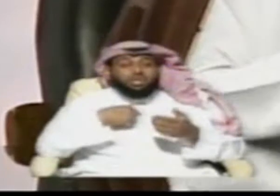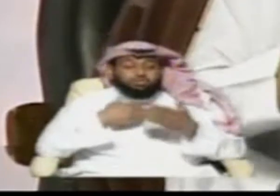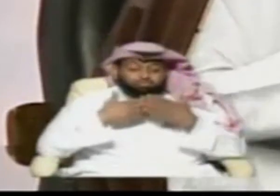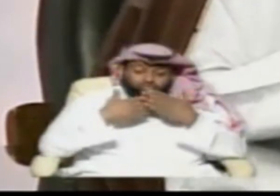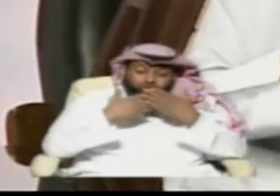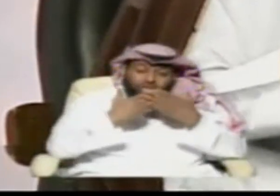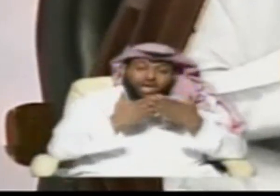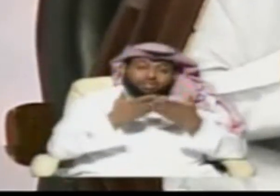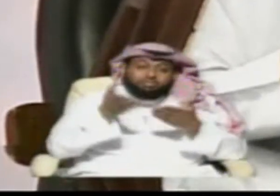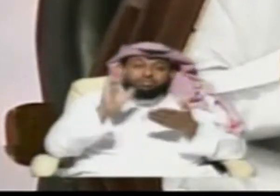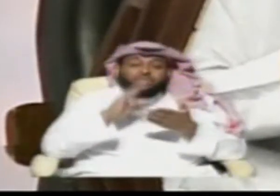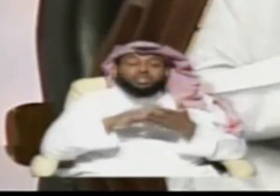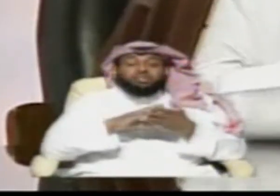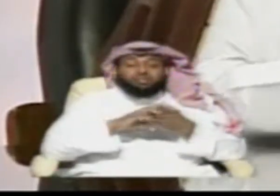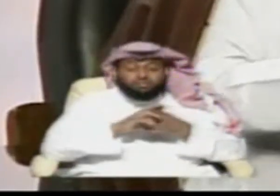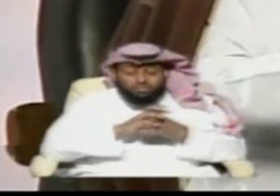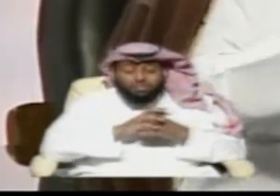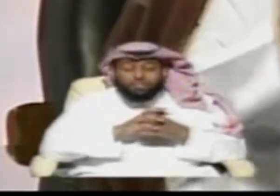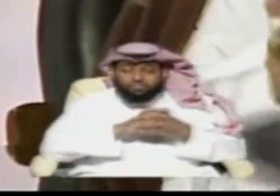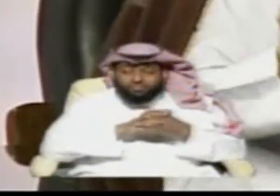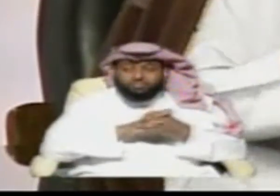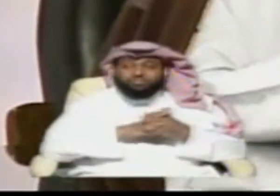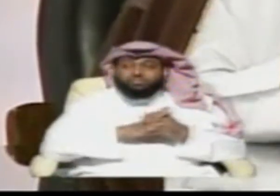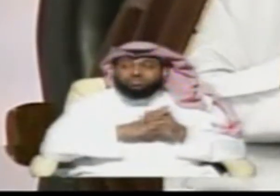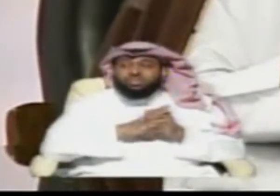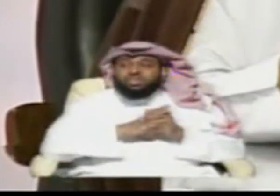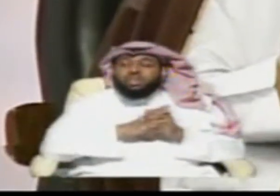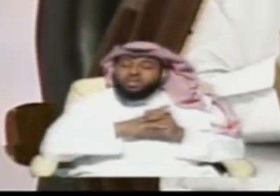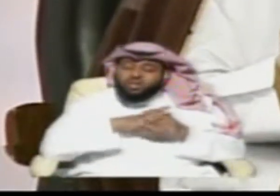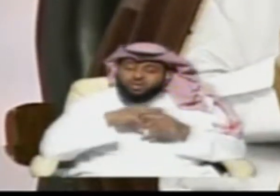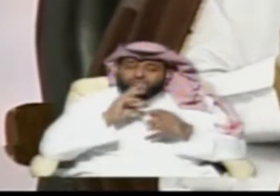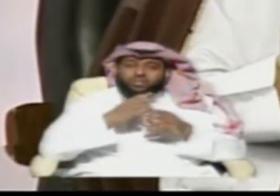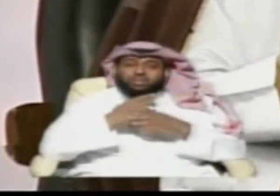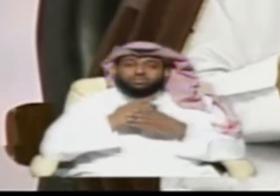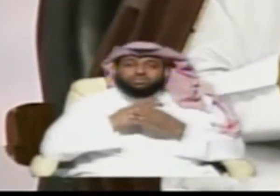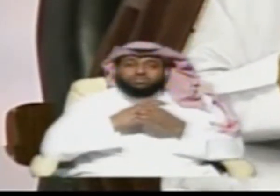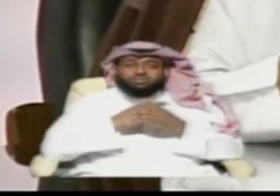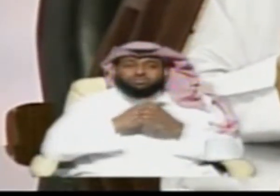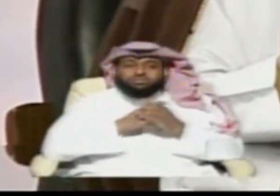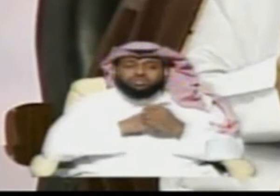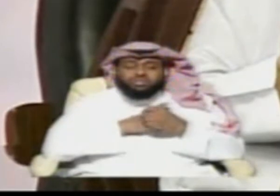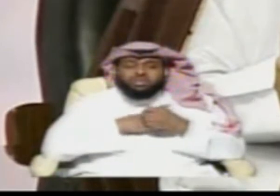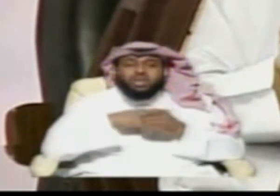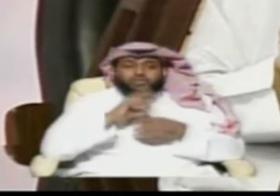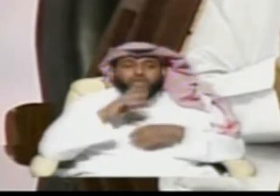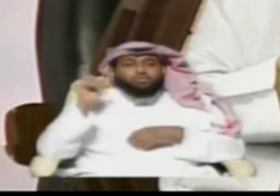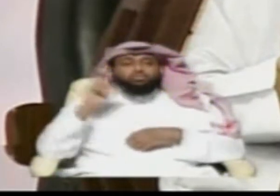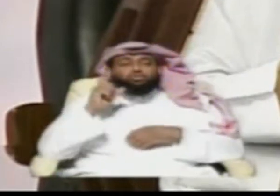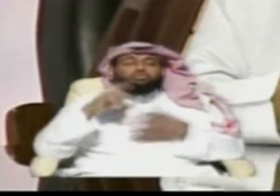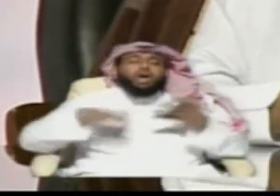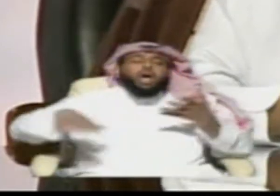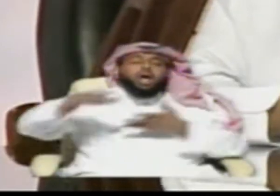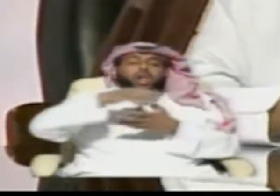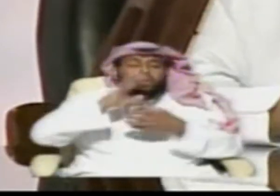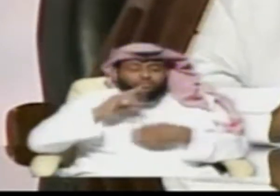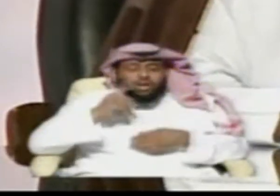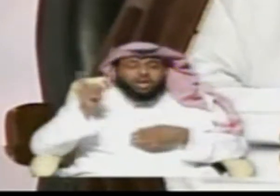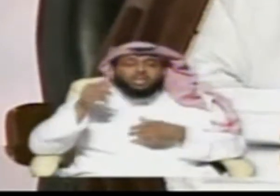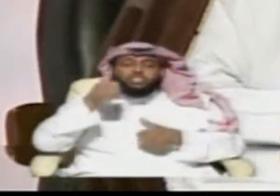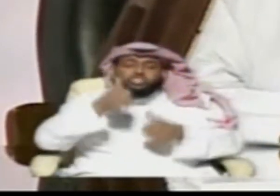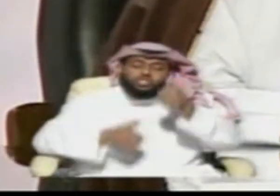ما في شبر من الأرض في كافة أكثر بلاد الدنيا إلا والمسلمون في معاناة وبلاء